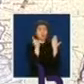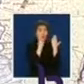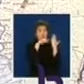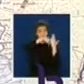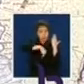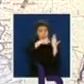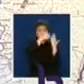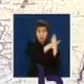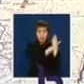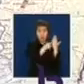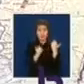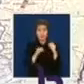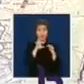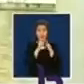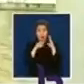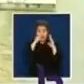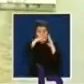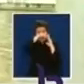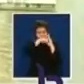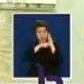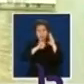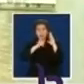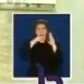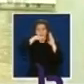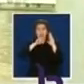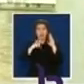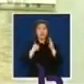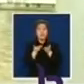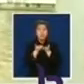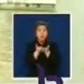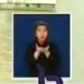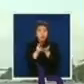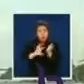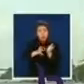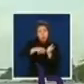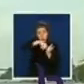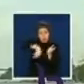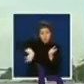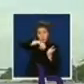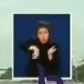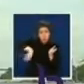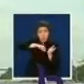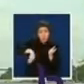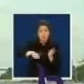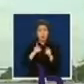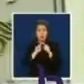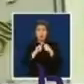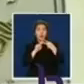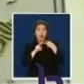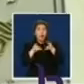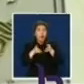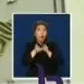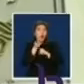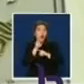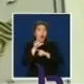น้ำในส่วนของฝั่งแม่น้ำเจ้าพระยานั้นเราได้ใช้เรือผลักดันน้ำตามจุดต่างๆรวมถึงคลองรัดโพ